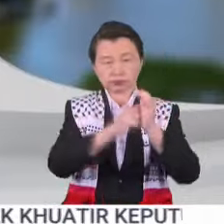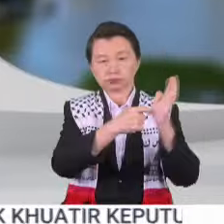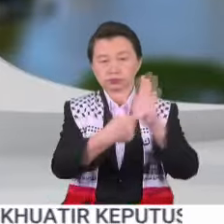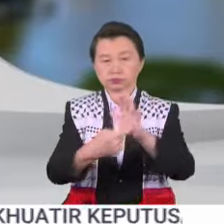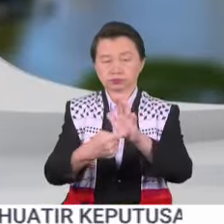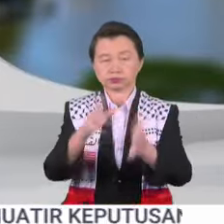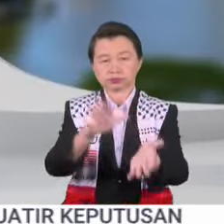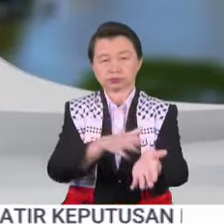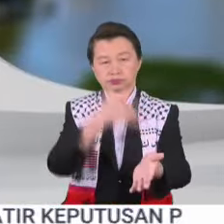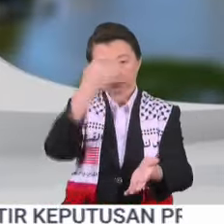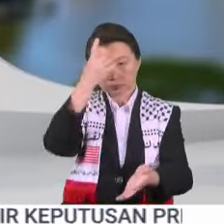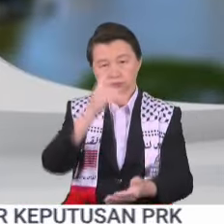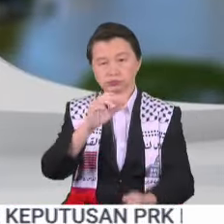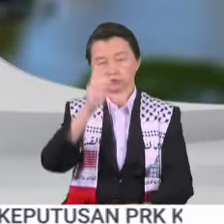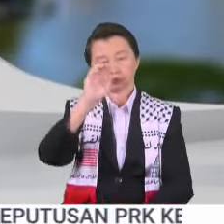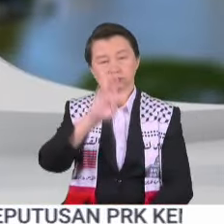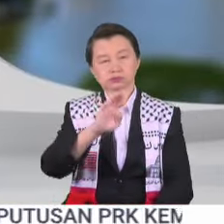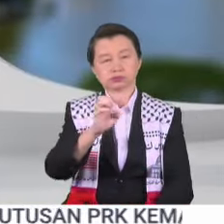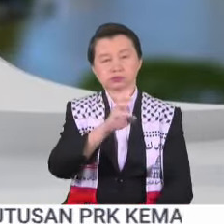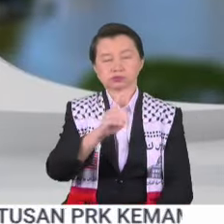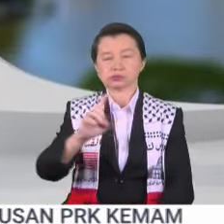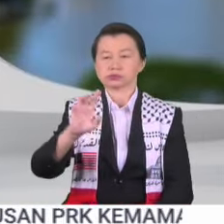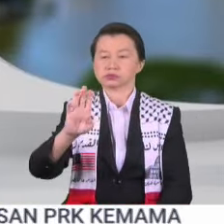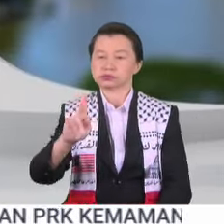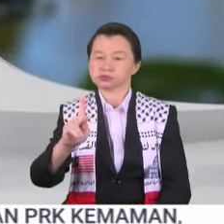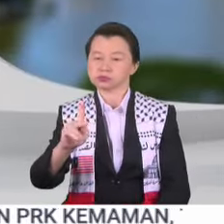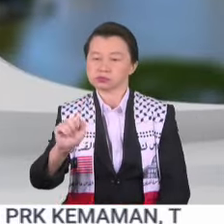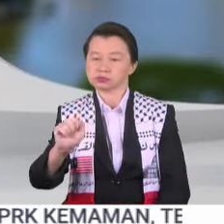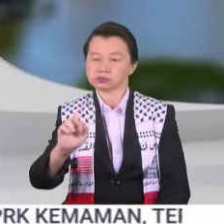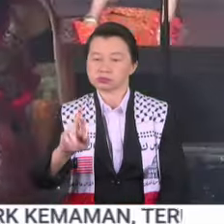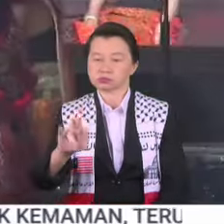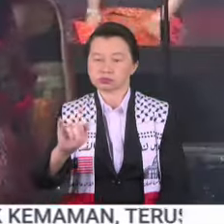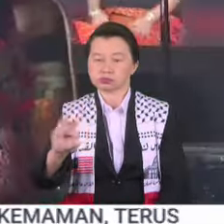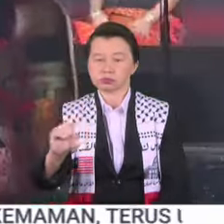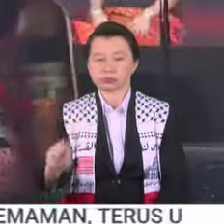Persembahan Sarawak, Datuk Seri Abdul Karim Rahman Hamzah.